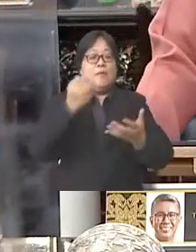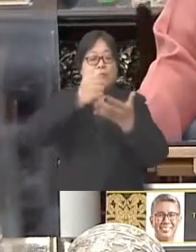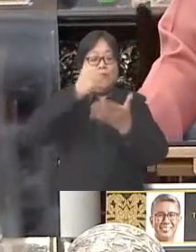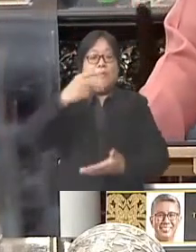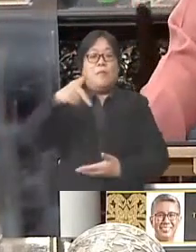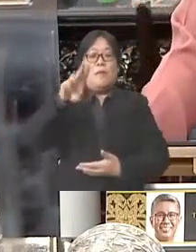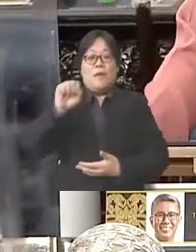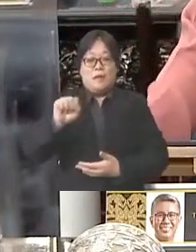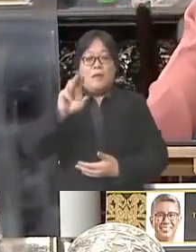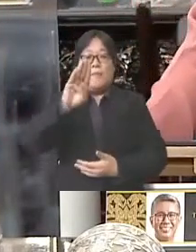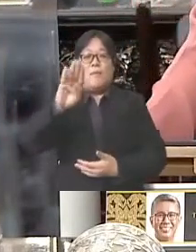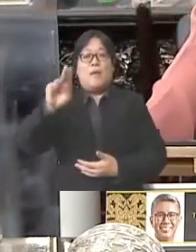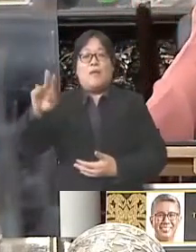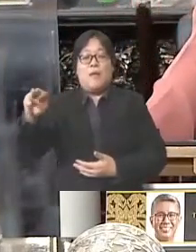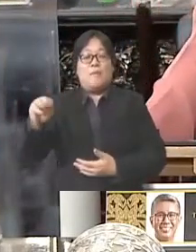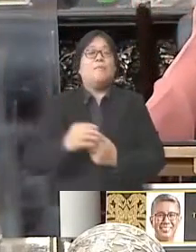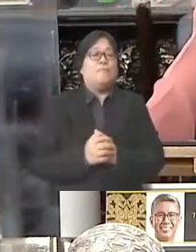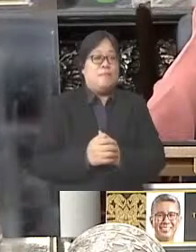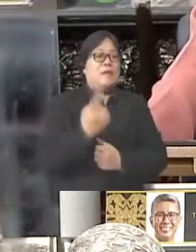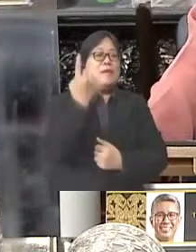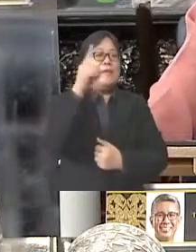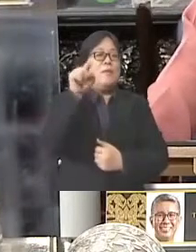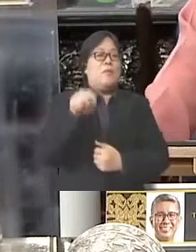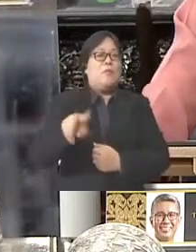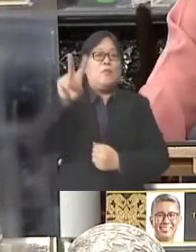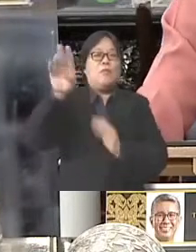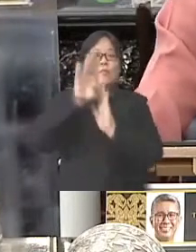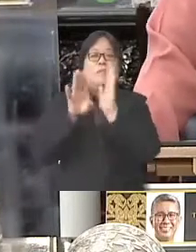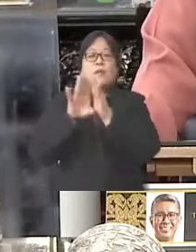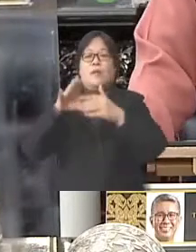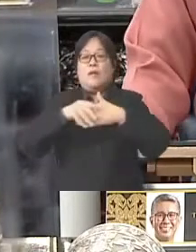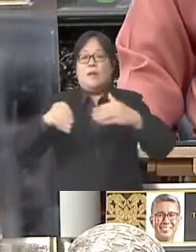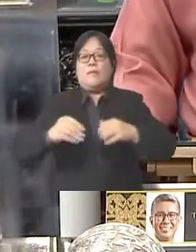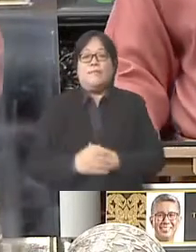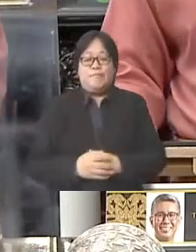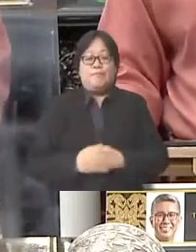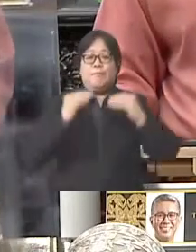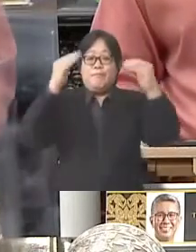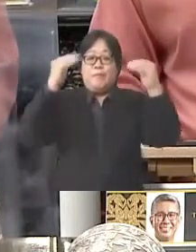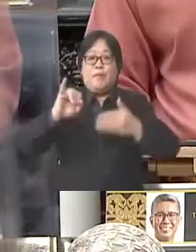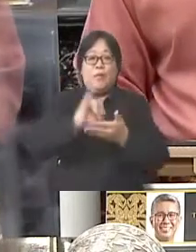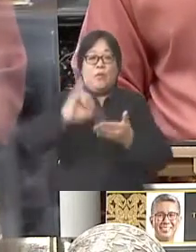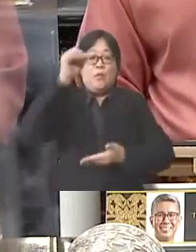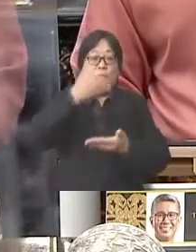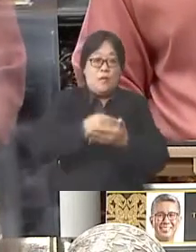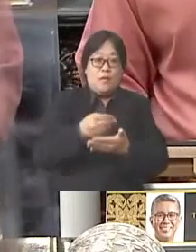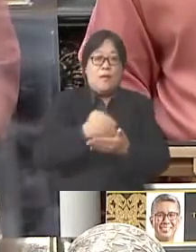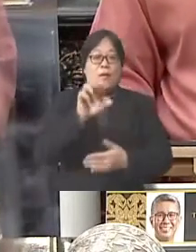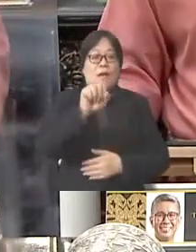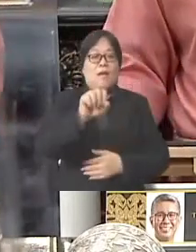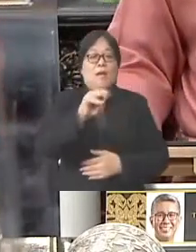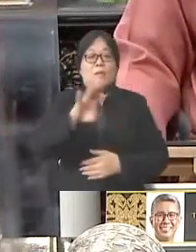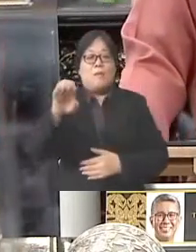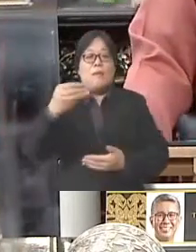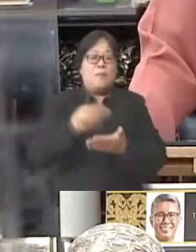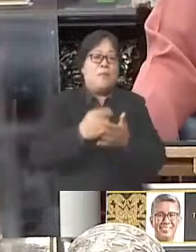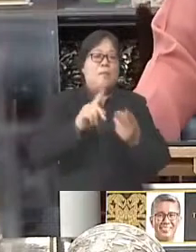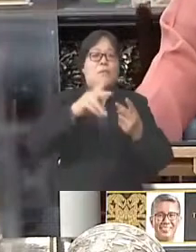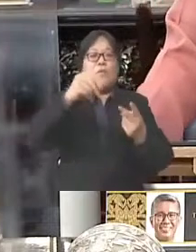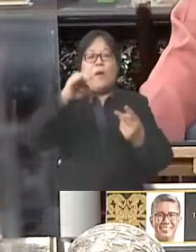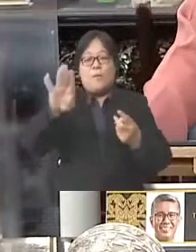apik sg-45 sih ini sebanyak sebelas rupiah dua bilineage selain itu institusi keuangan seperti SMA